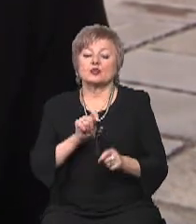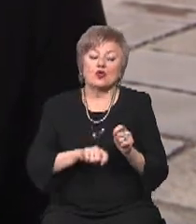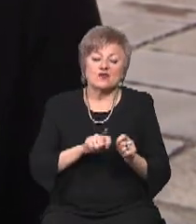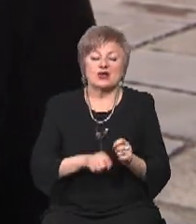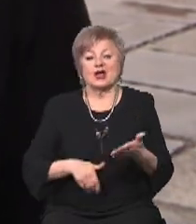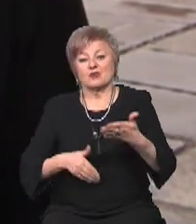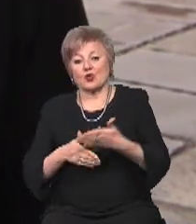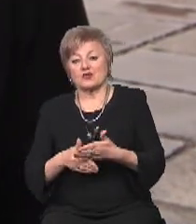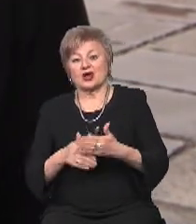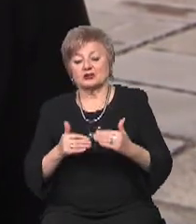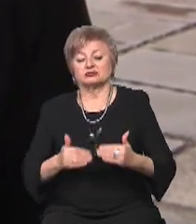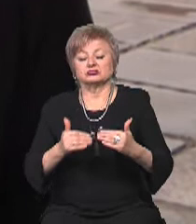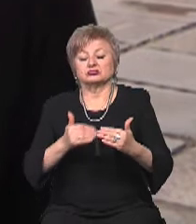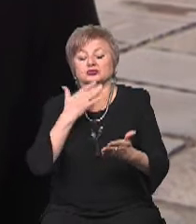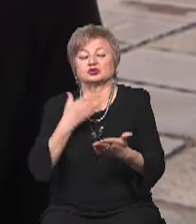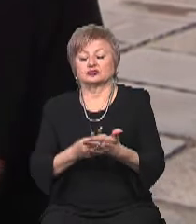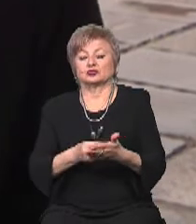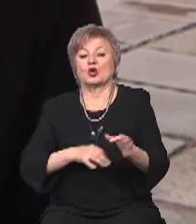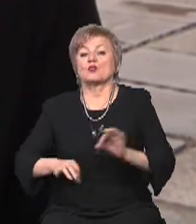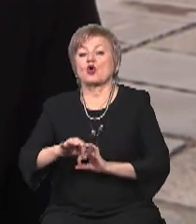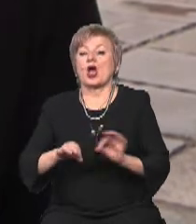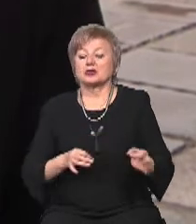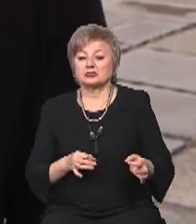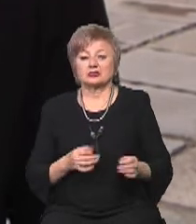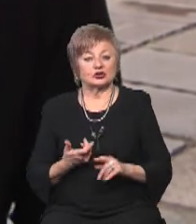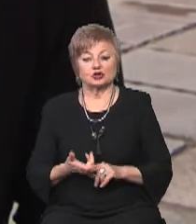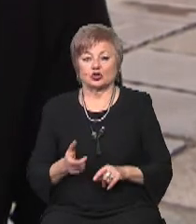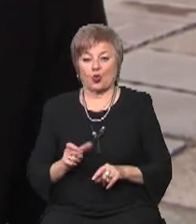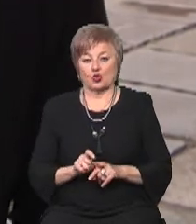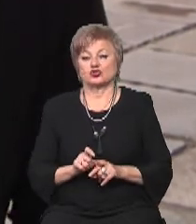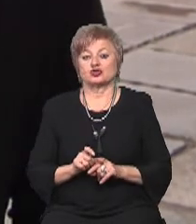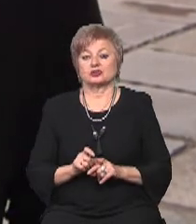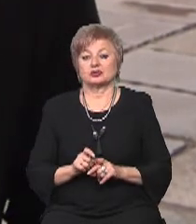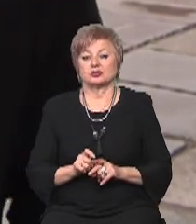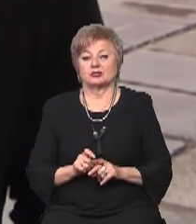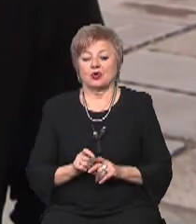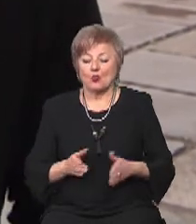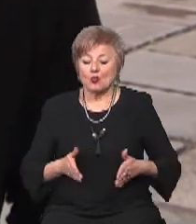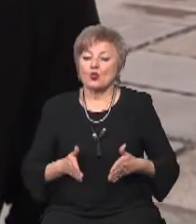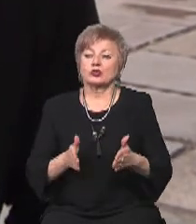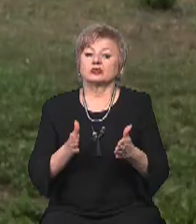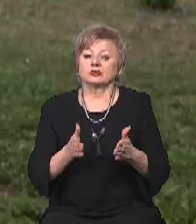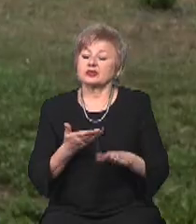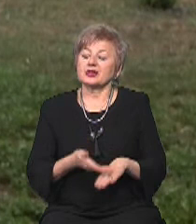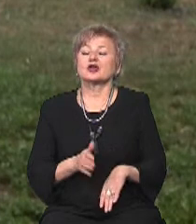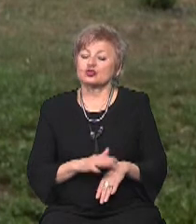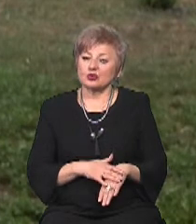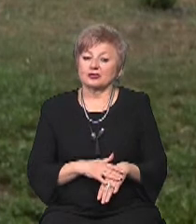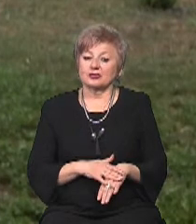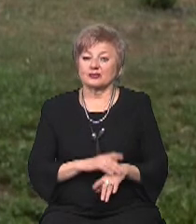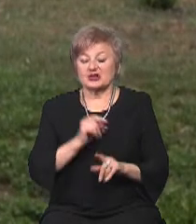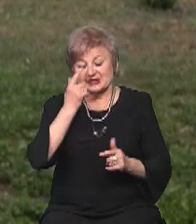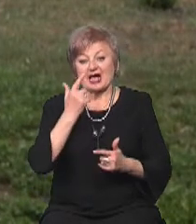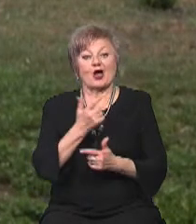і продвигати свій проєкт, бо це дуже такий шлях важкий. За інформацією